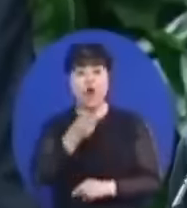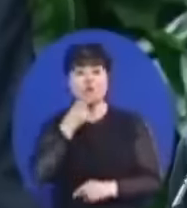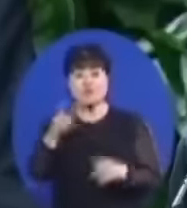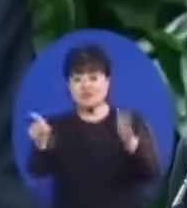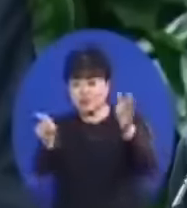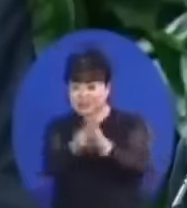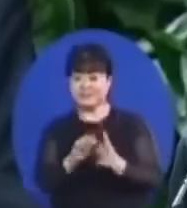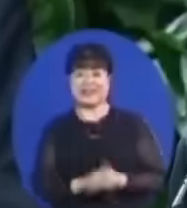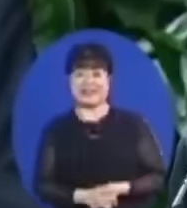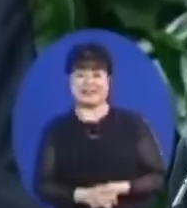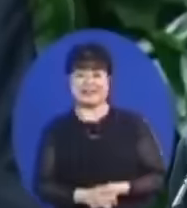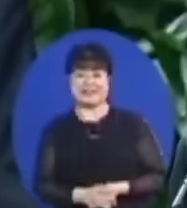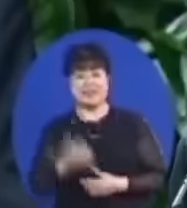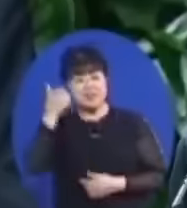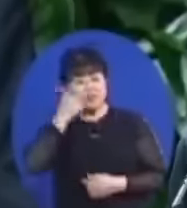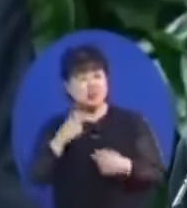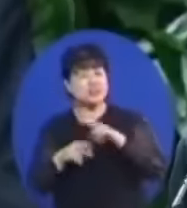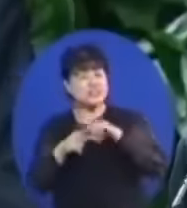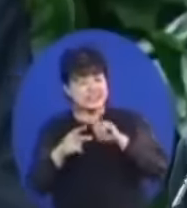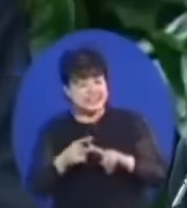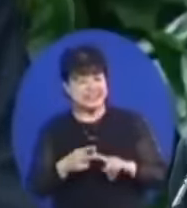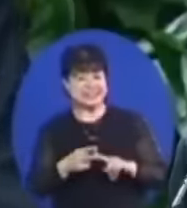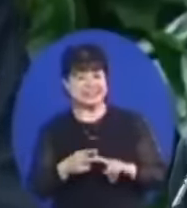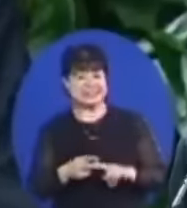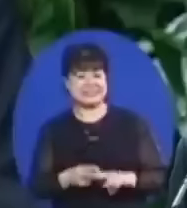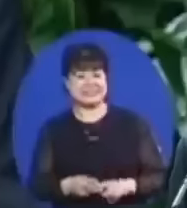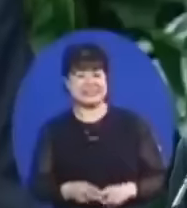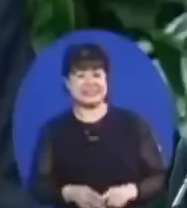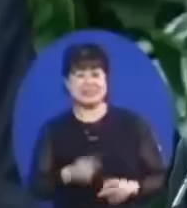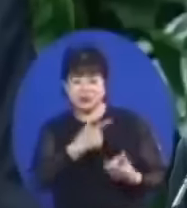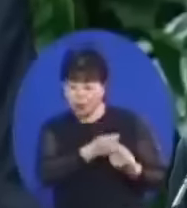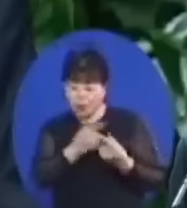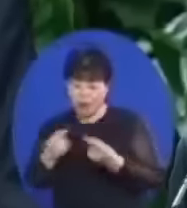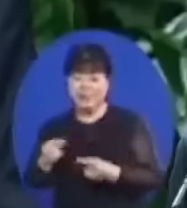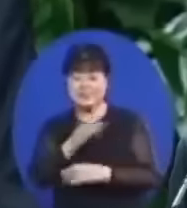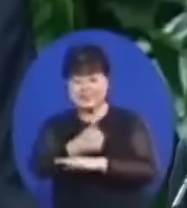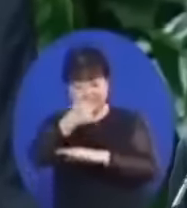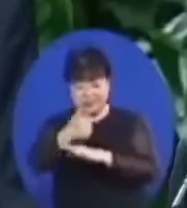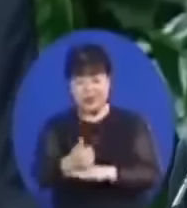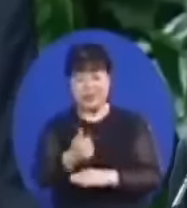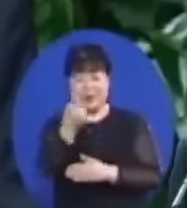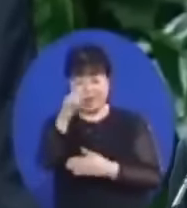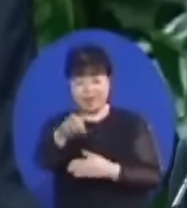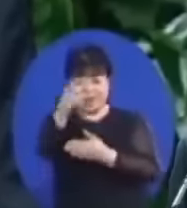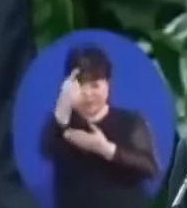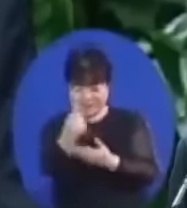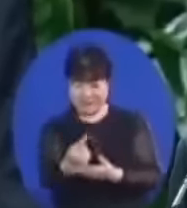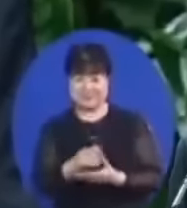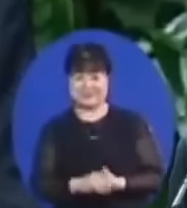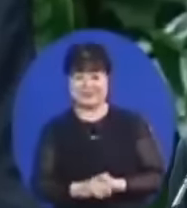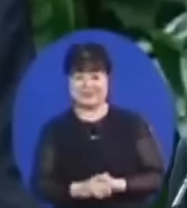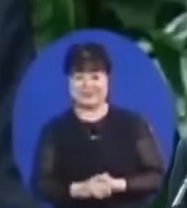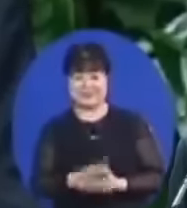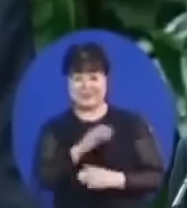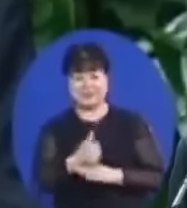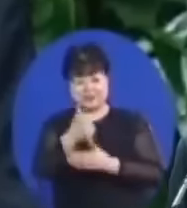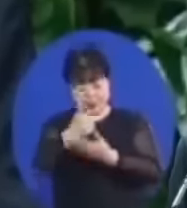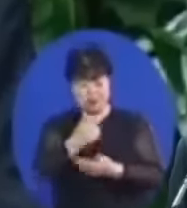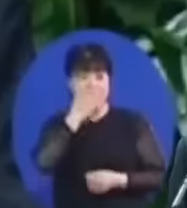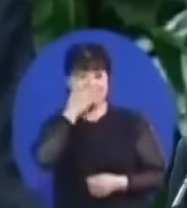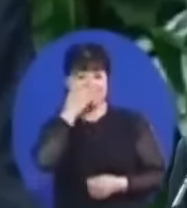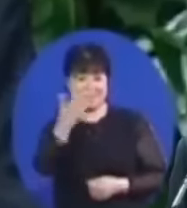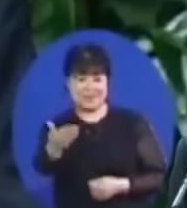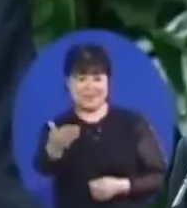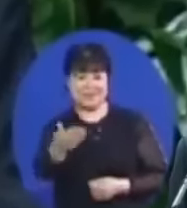것입니다. 누구든지 차별 없이 그리스도에 나와서 그리스도를 모실 수가 있는